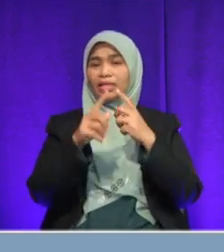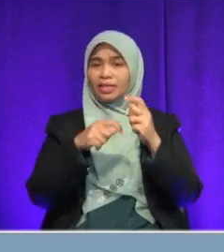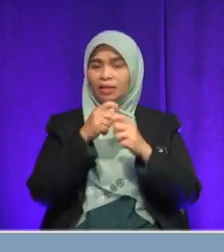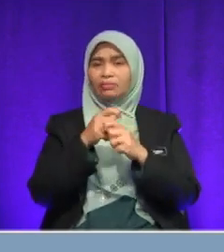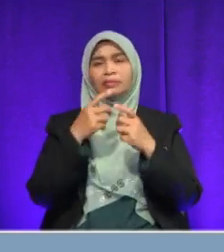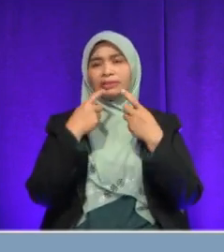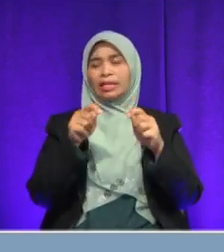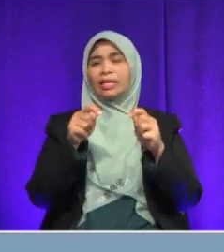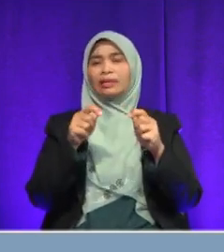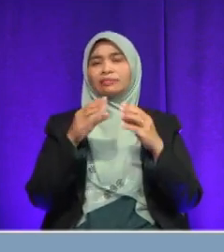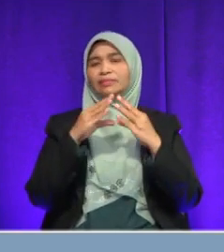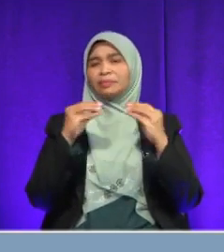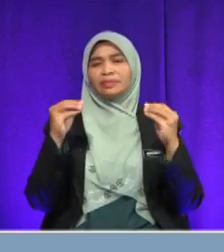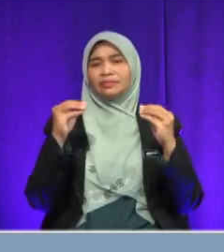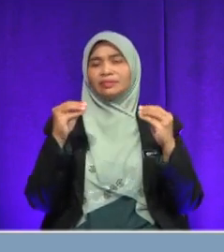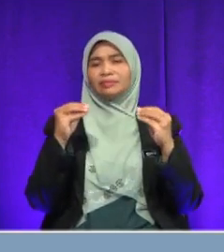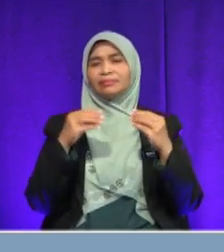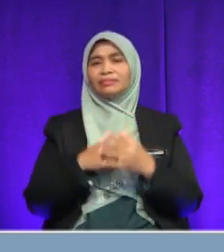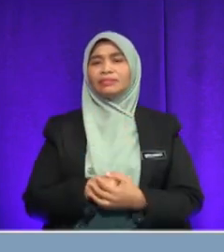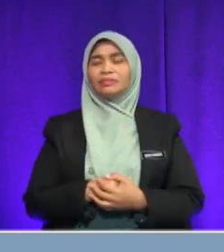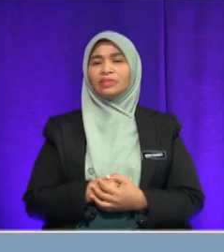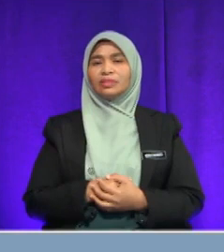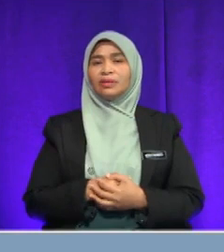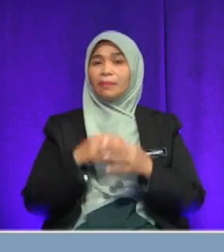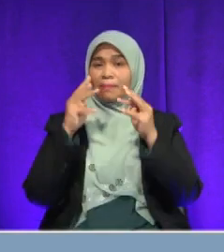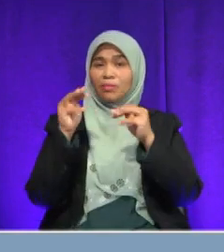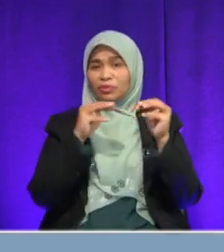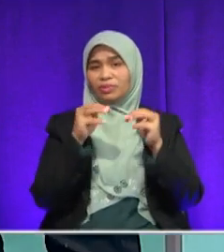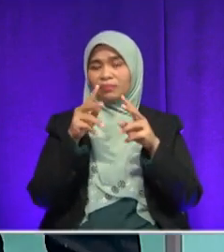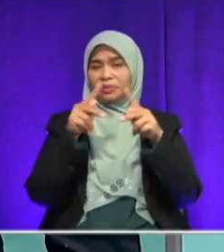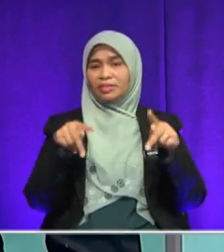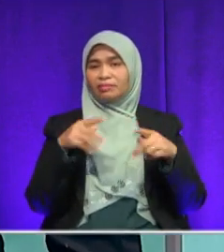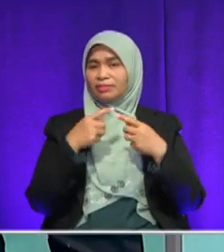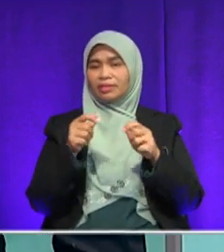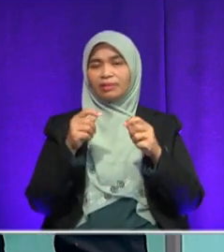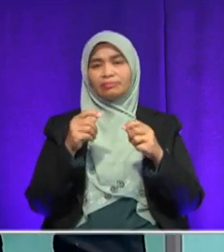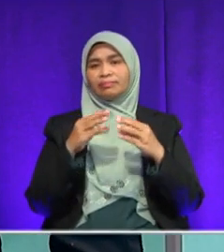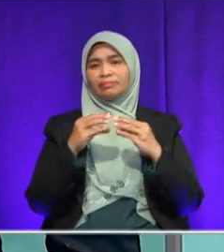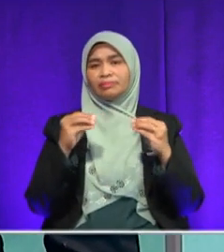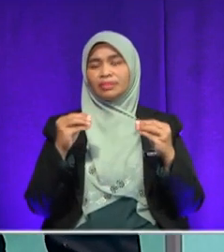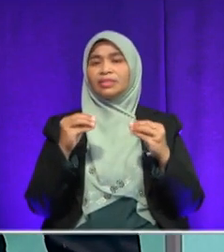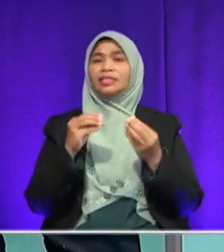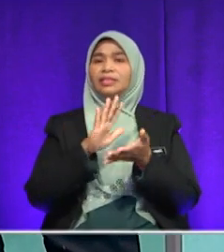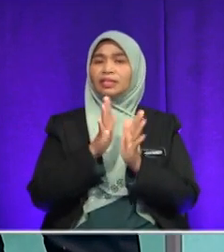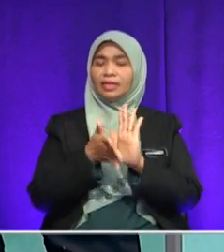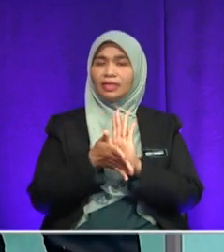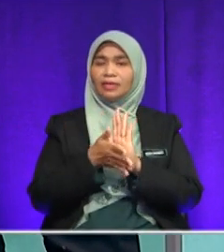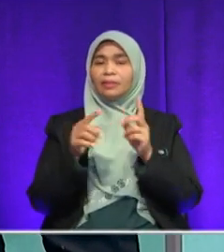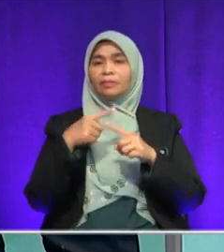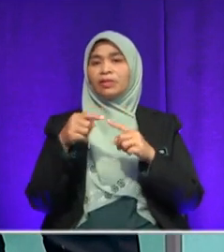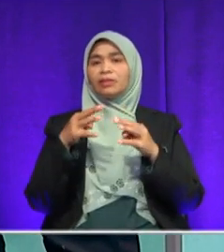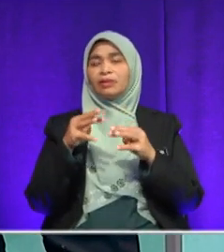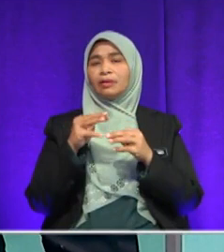Okey, betul Aifah. Okey, musim peperiksaan akhir tahun telah tamat. So bila musim peperiksaan telah